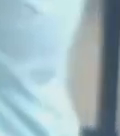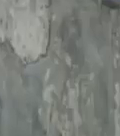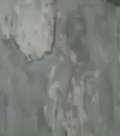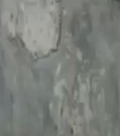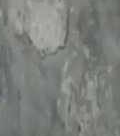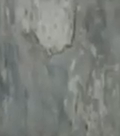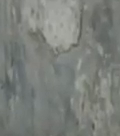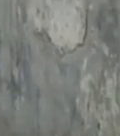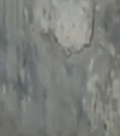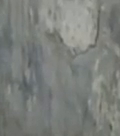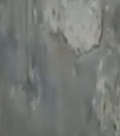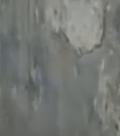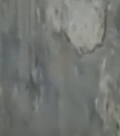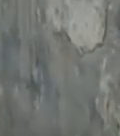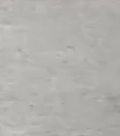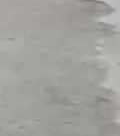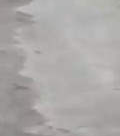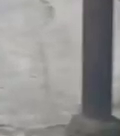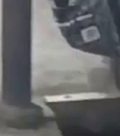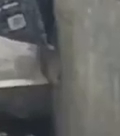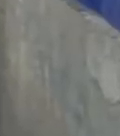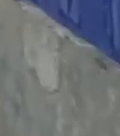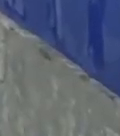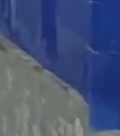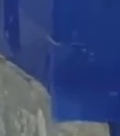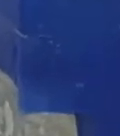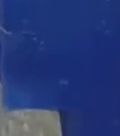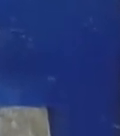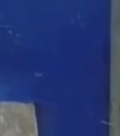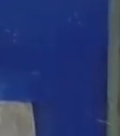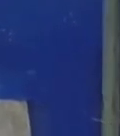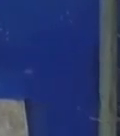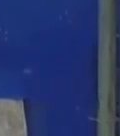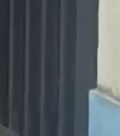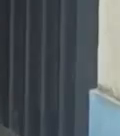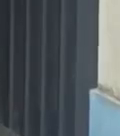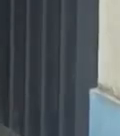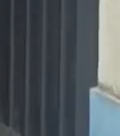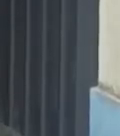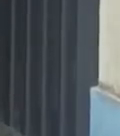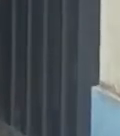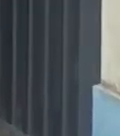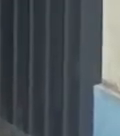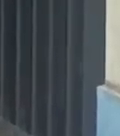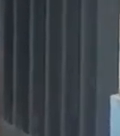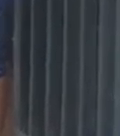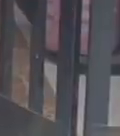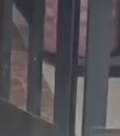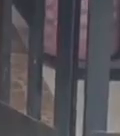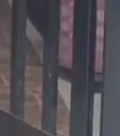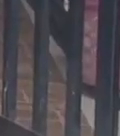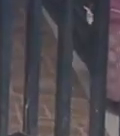Setuan. Seorang temannya mengaku kehilangan ponsel dan menuding korban mencuri ponsel. Diduga kesal, teman-teman korban membeli bensin